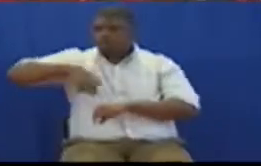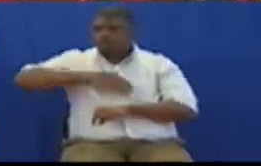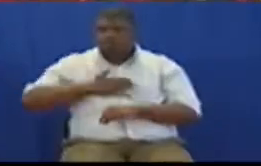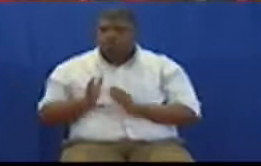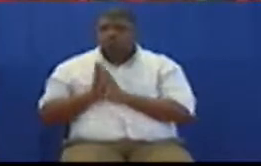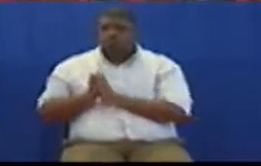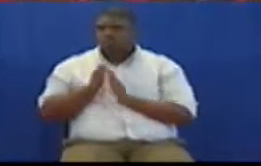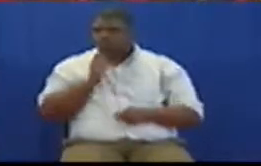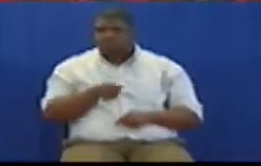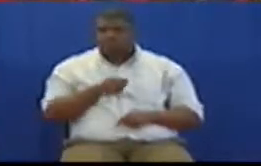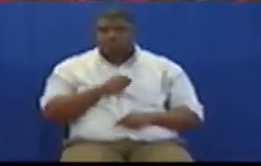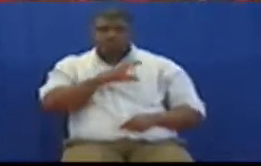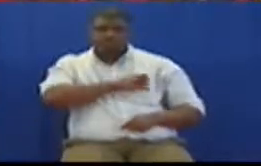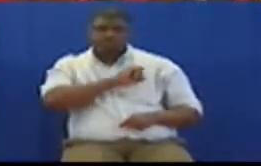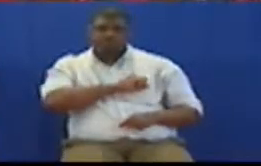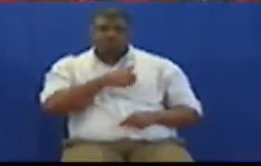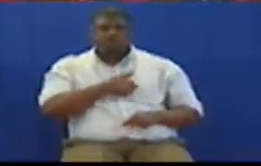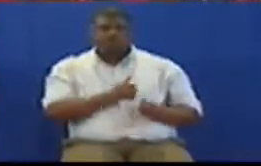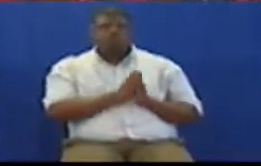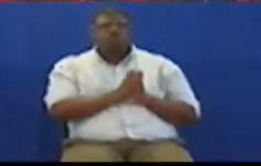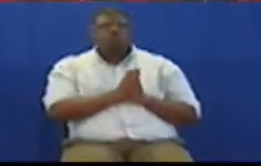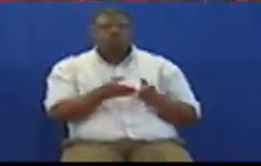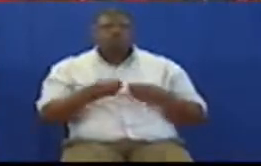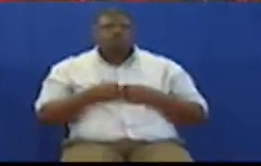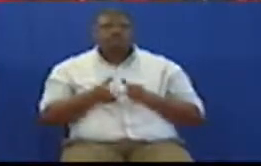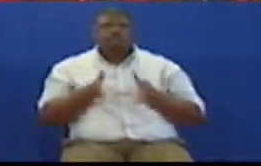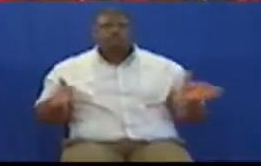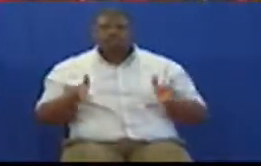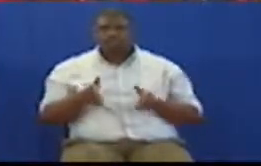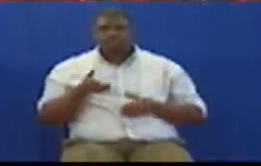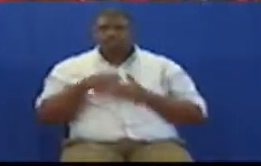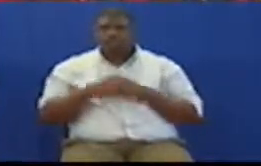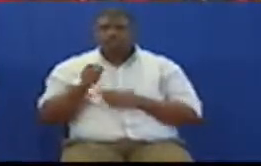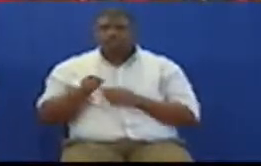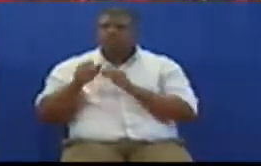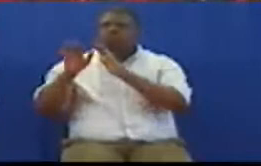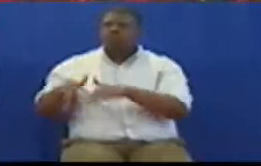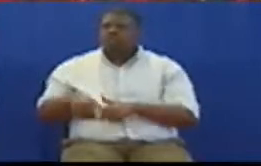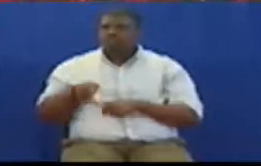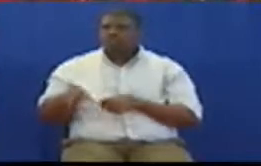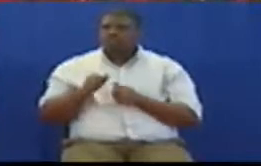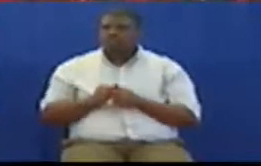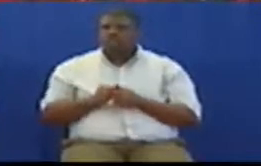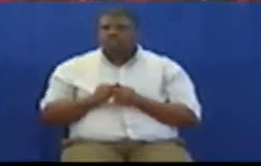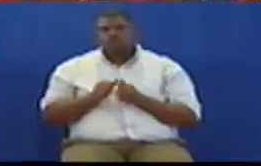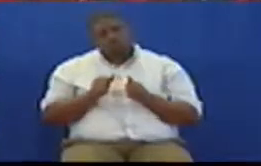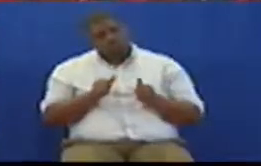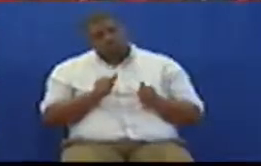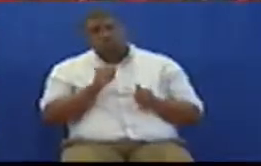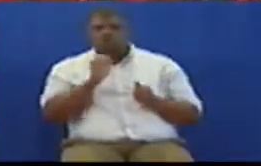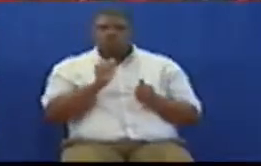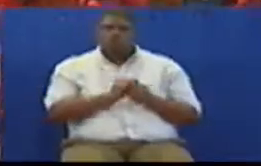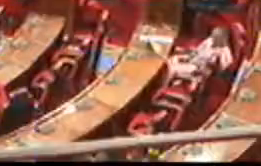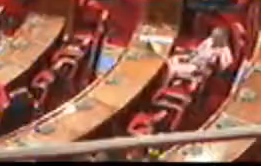na wananchi wa Mleba Kusini nashukuru sana walionipa nafasi kuwa na nini katika bunge hili. Miaka 10 nimejifunza mengi, naenda